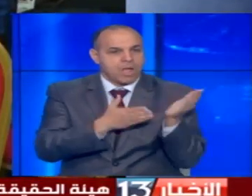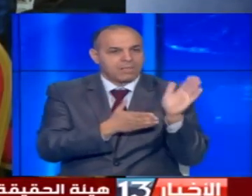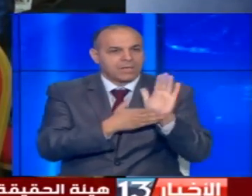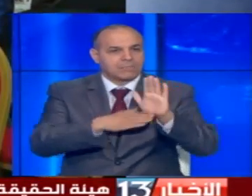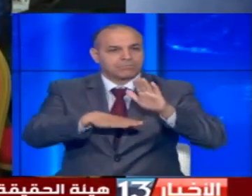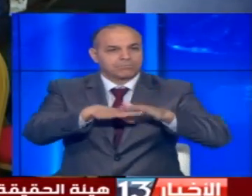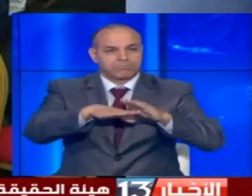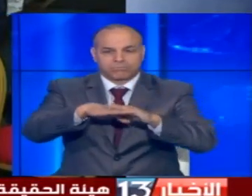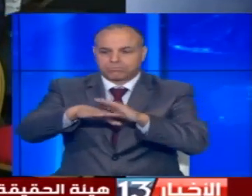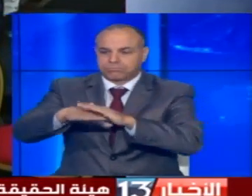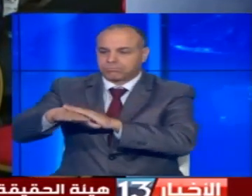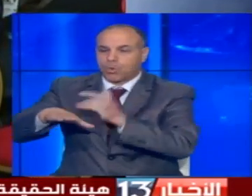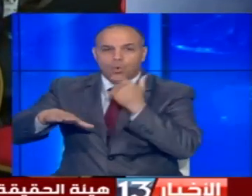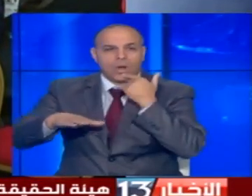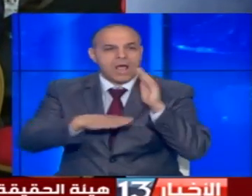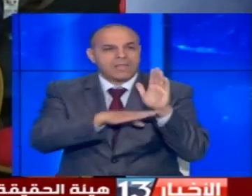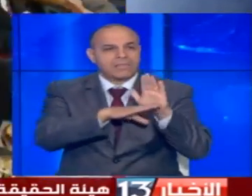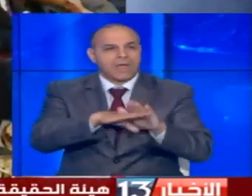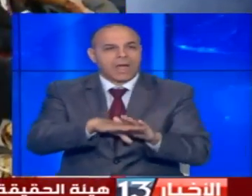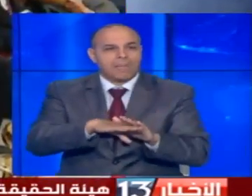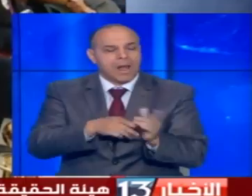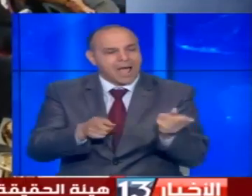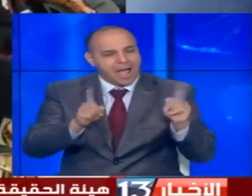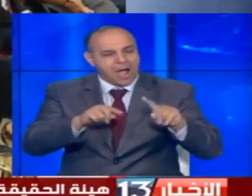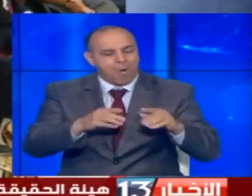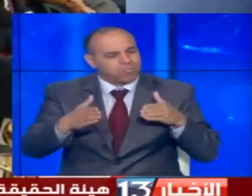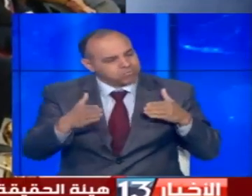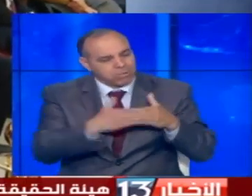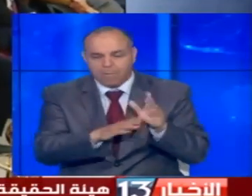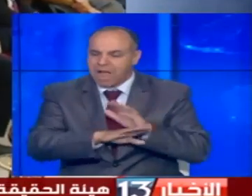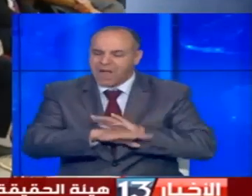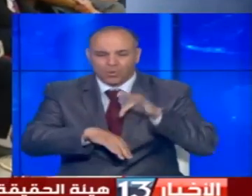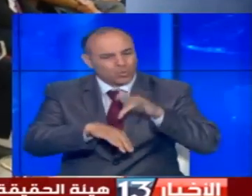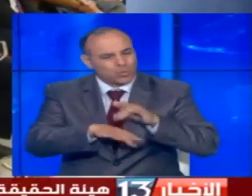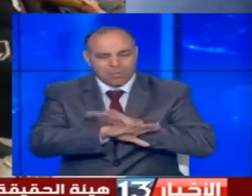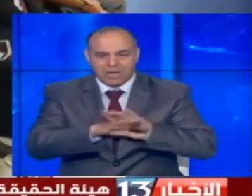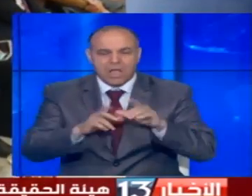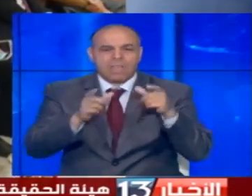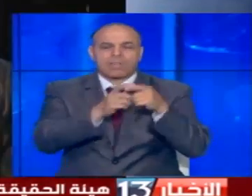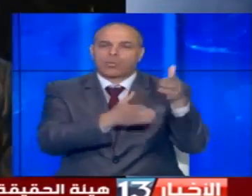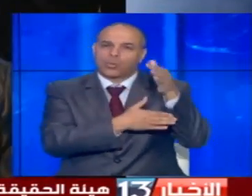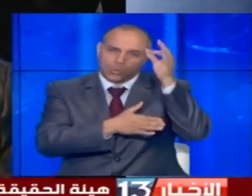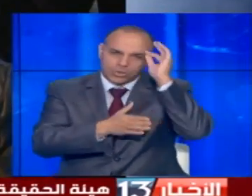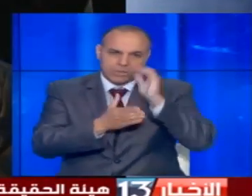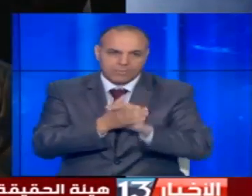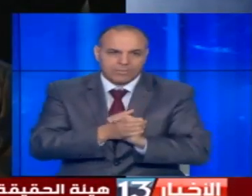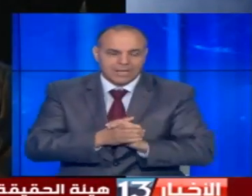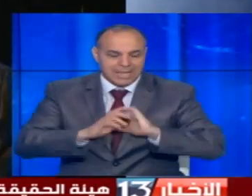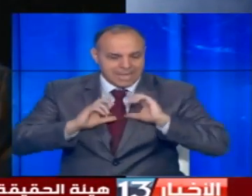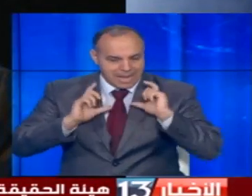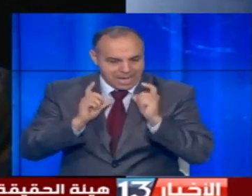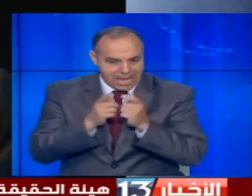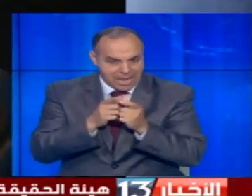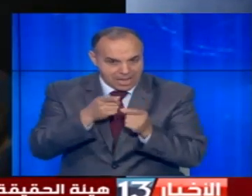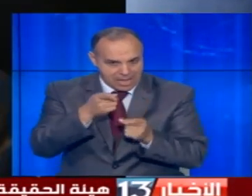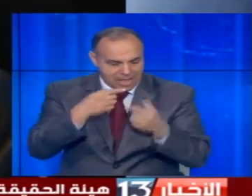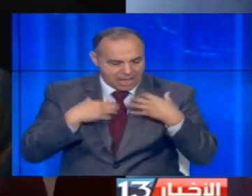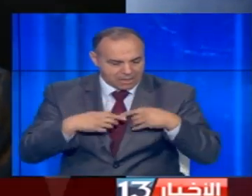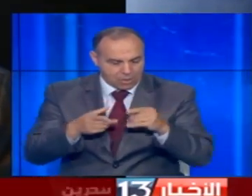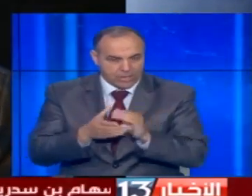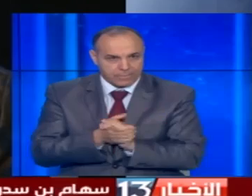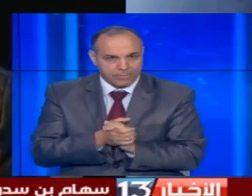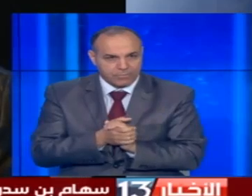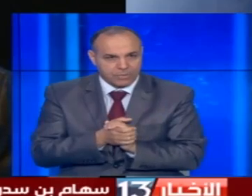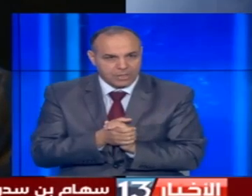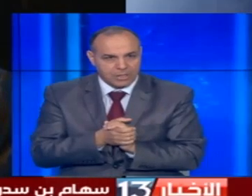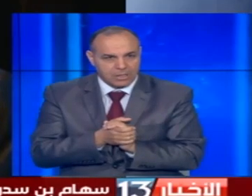التوصيات المتعلقه بضمان عدم تكرار الانتهاكات وترسيخ دوله القانون هيئه